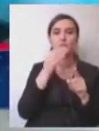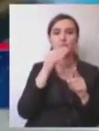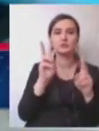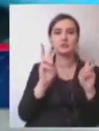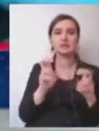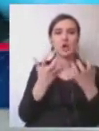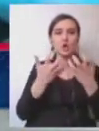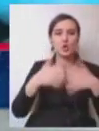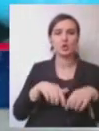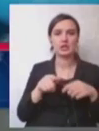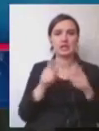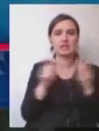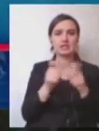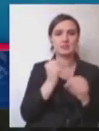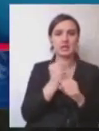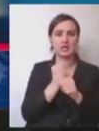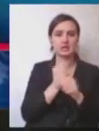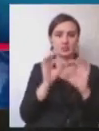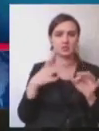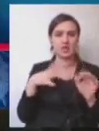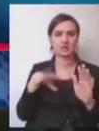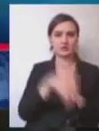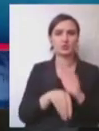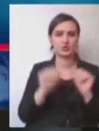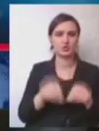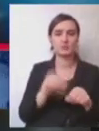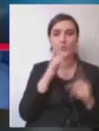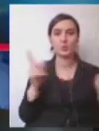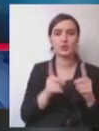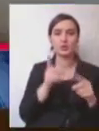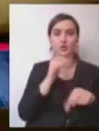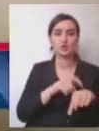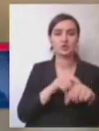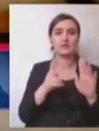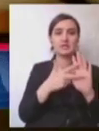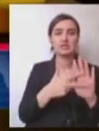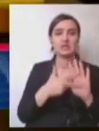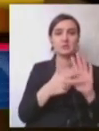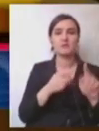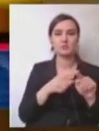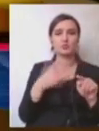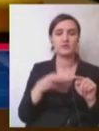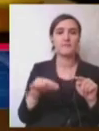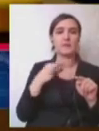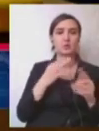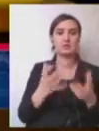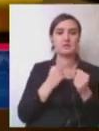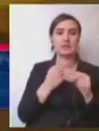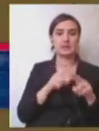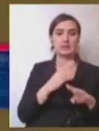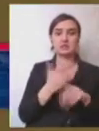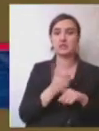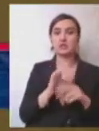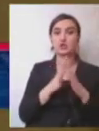დამყარებული ტესტების გაკეთება სწორედ საქართველოში და უმოკლეს ვადაში, დაახლოებით 8 საათის განმავლობაში უკვე პასუხის მიღება. ეს არის ძალიან დიდი